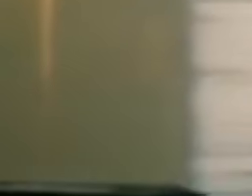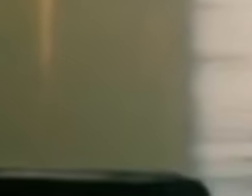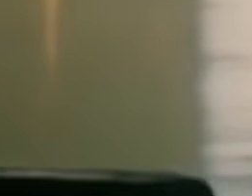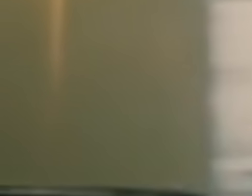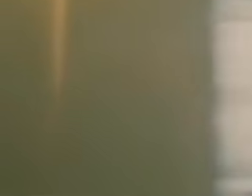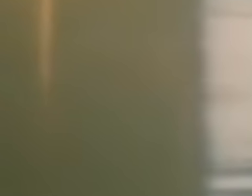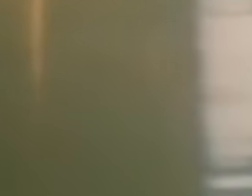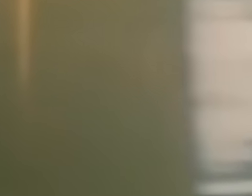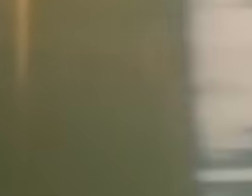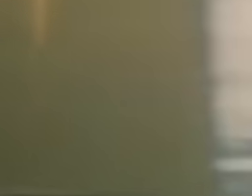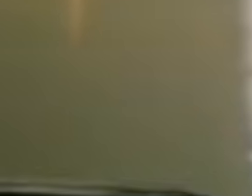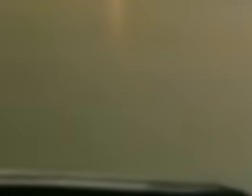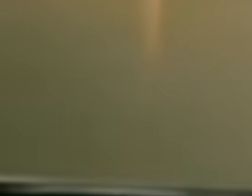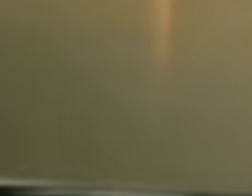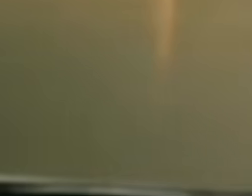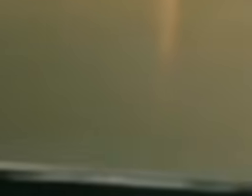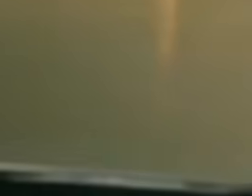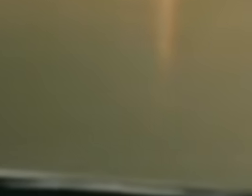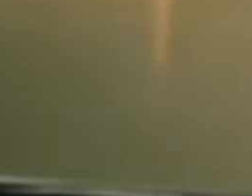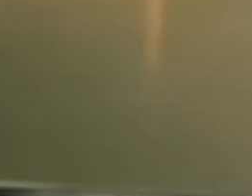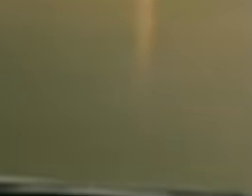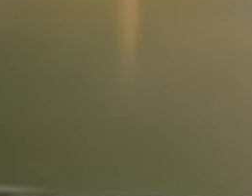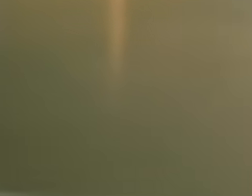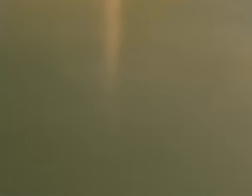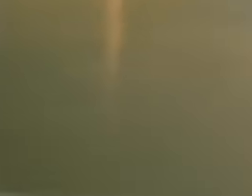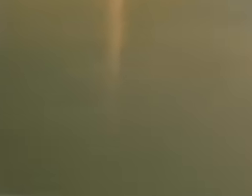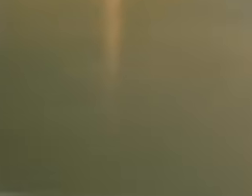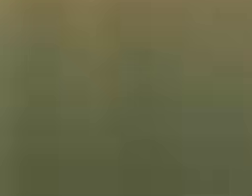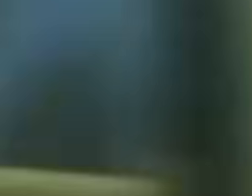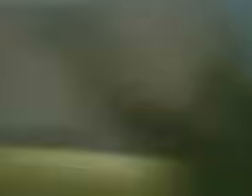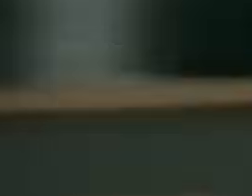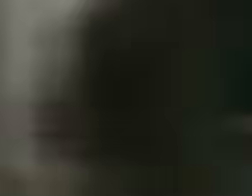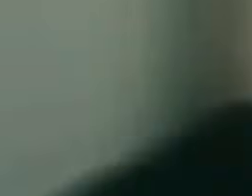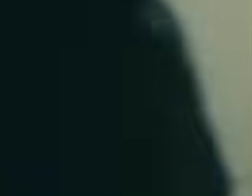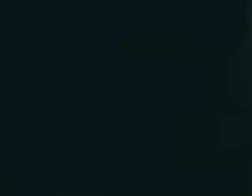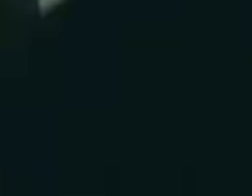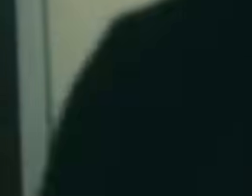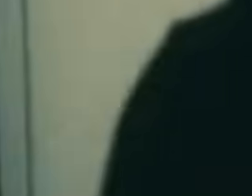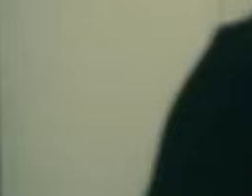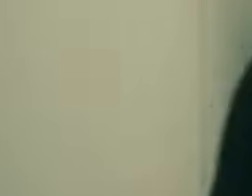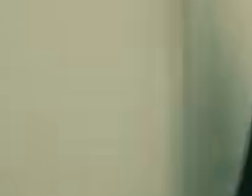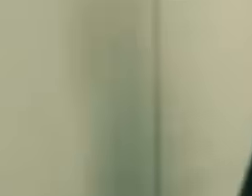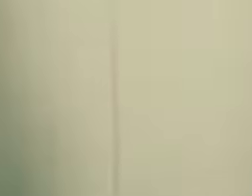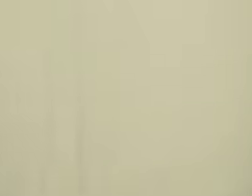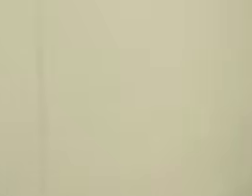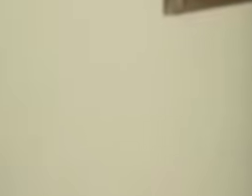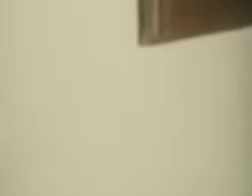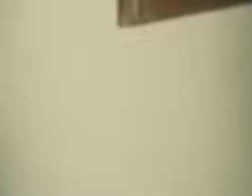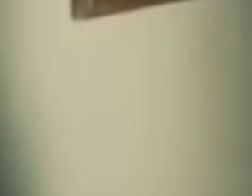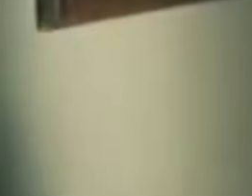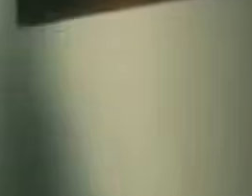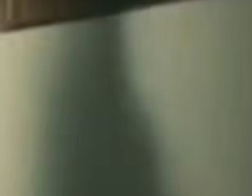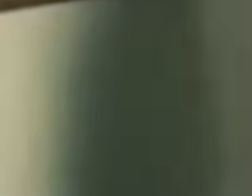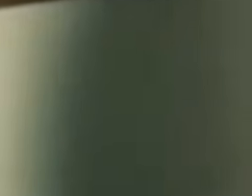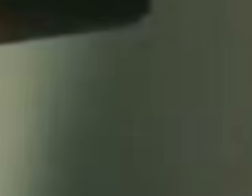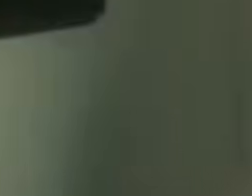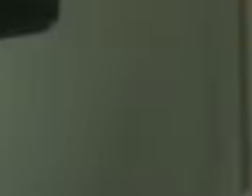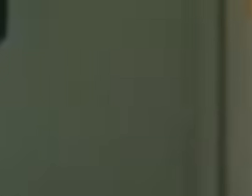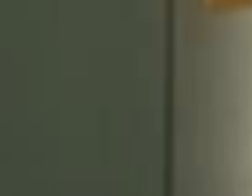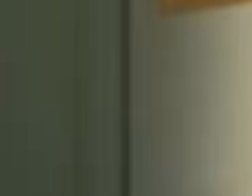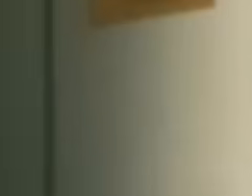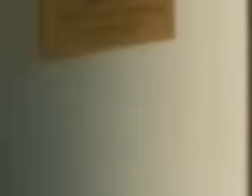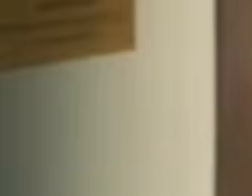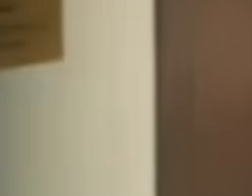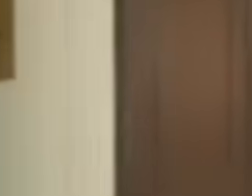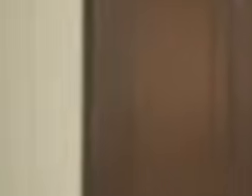فين أو أعمل إيه. الموضوع سهل جدا، هقولك. الانتخابات بتبقى 3 أيام من 9 الصبح ل 9 بالليل.